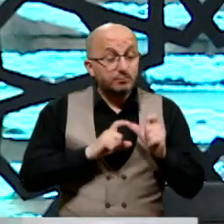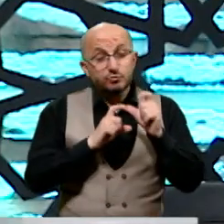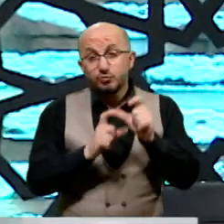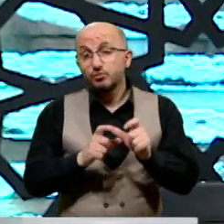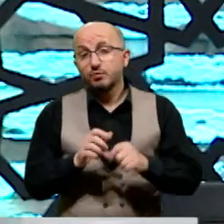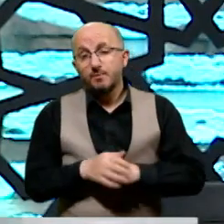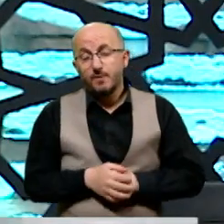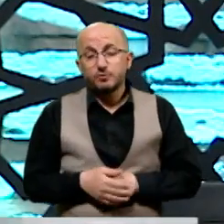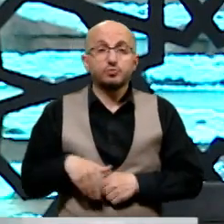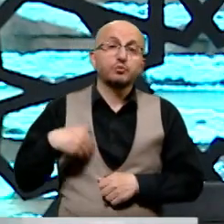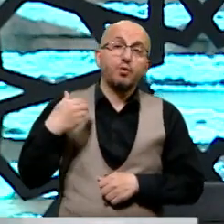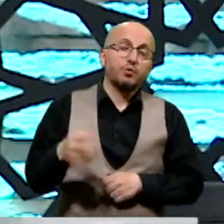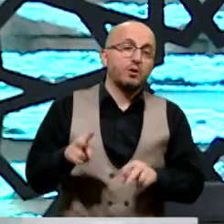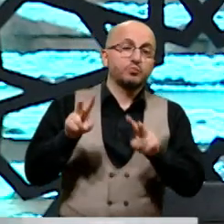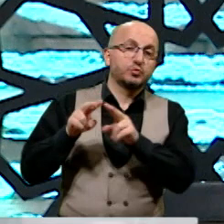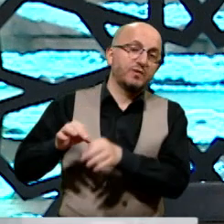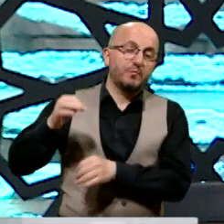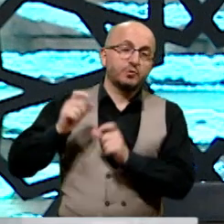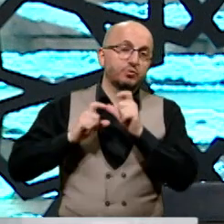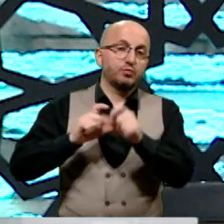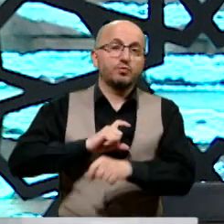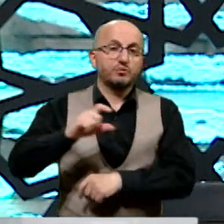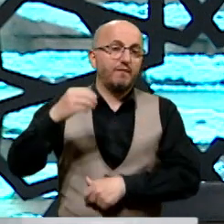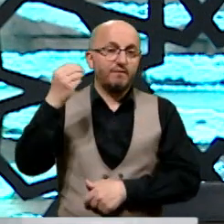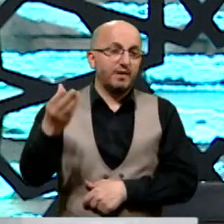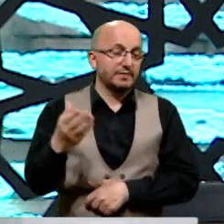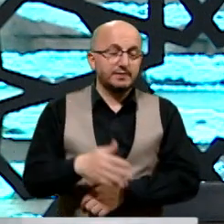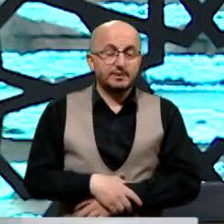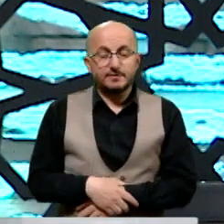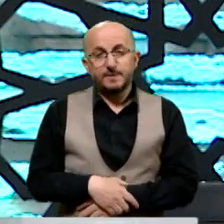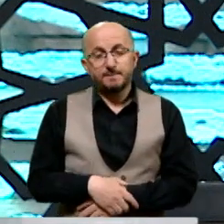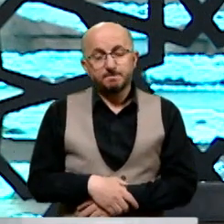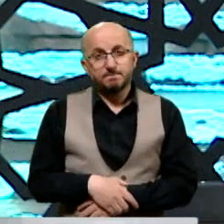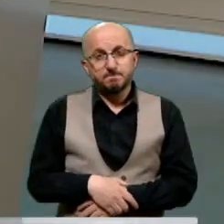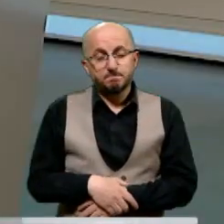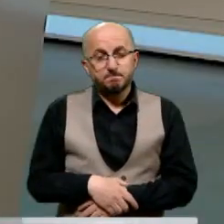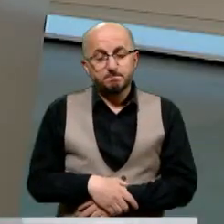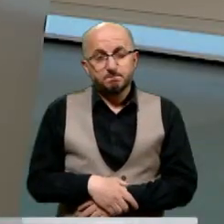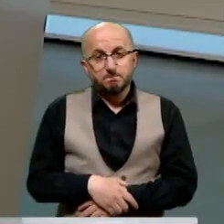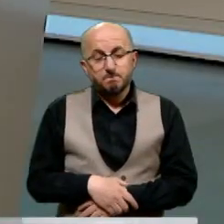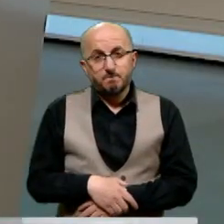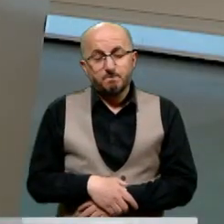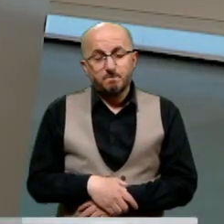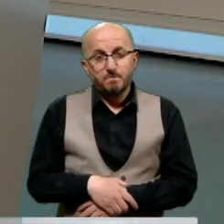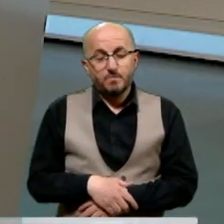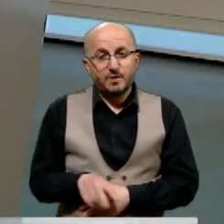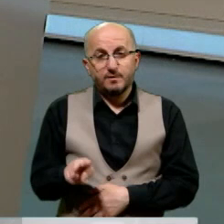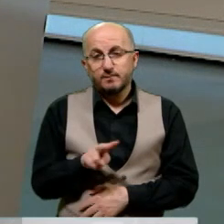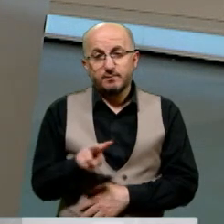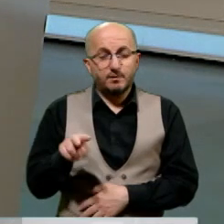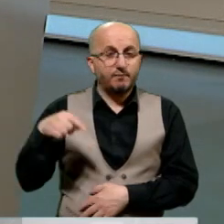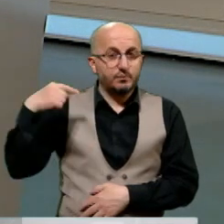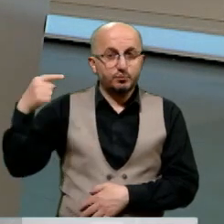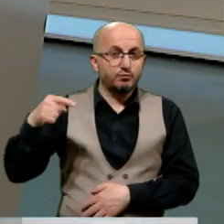sorsam da sonra Mustafa Bey'in sorusunun cevaplandırsak sanki biraz daha isabetli olacak Evet burada şimdi her iki tarafa da